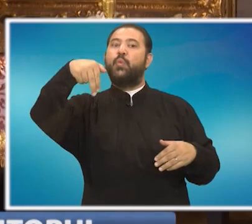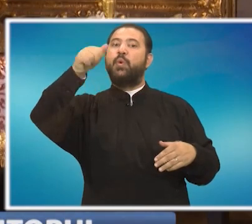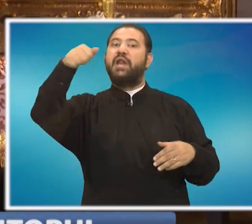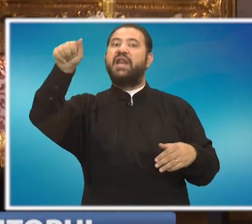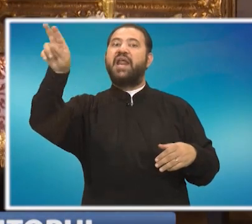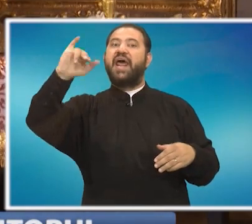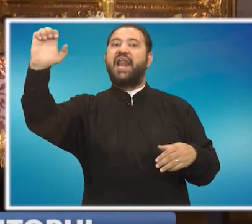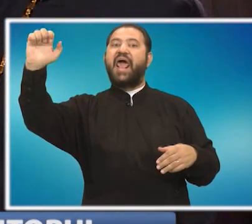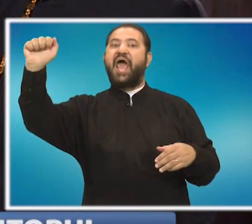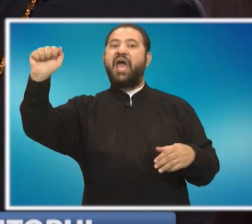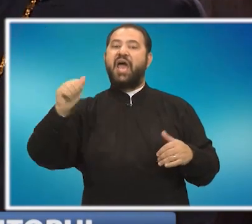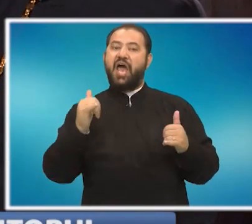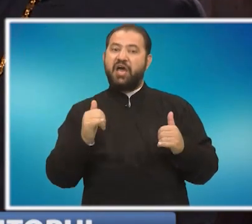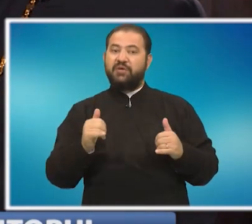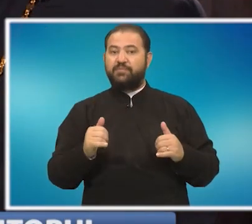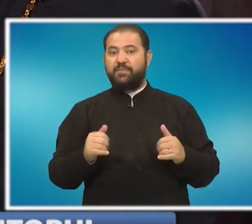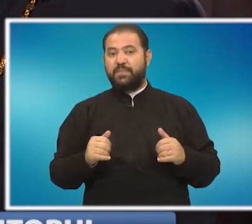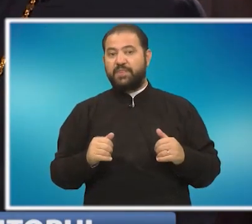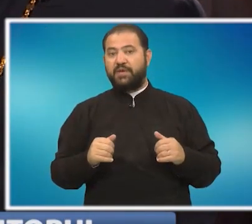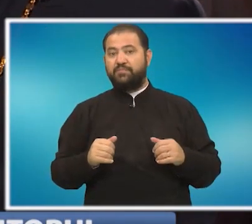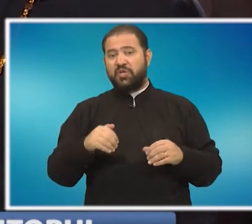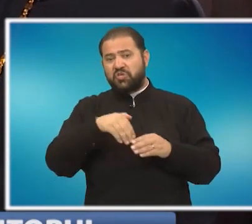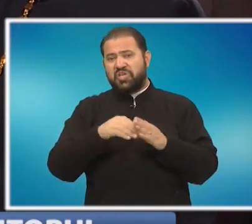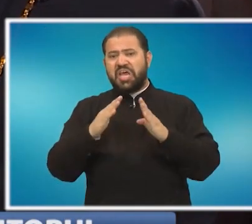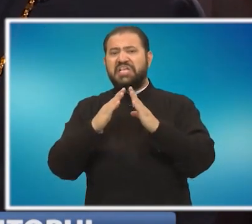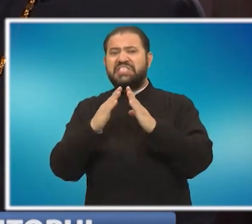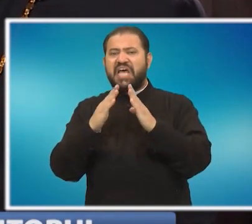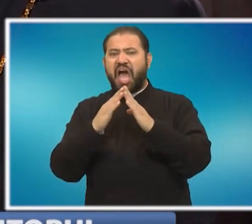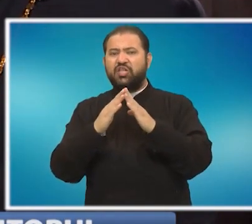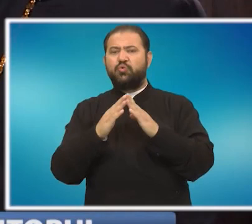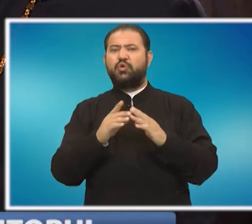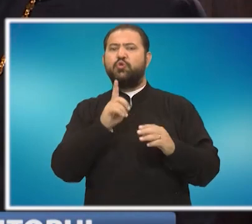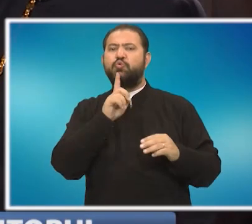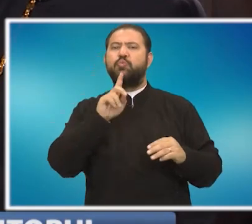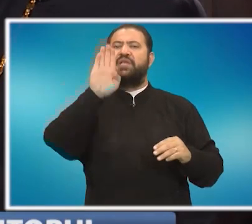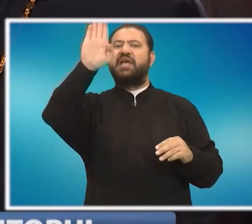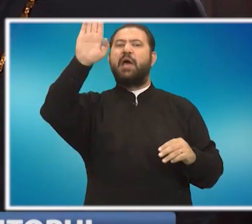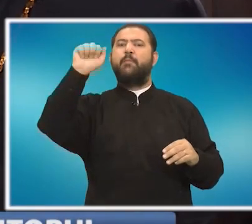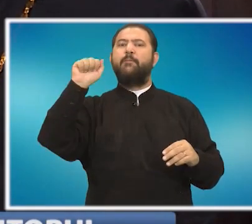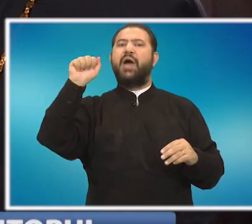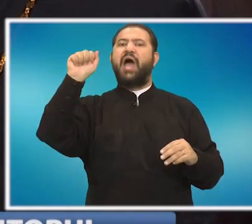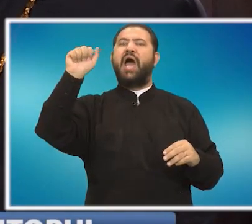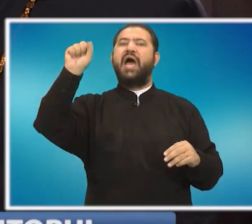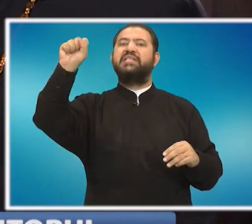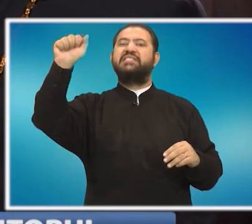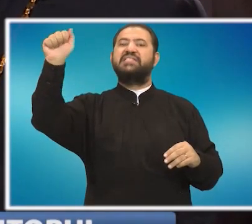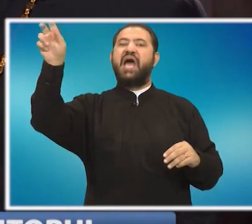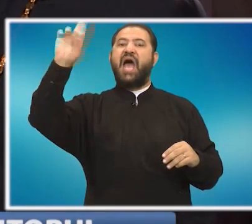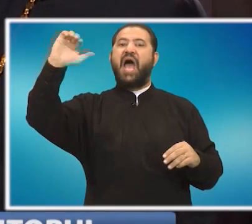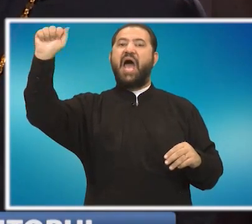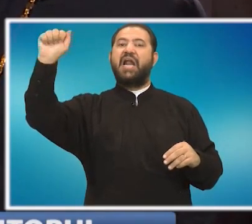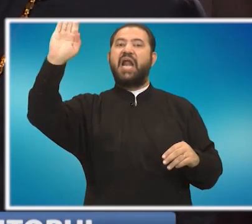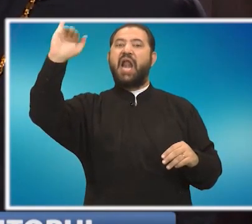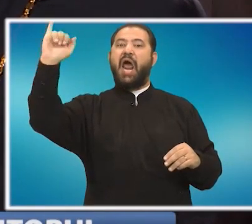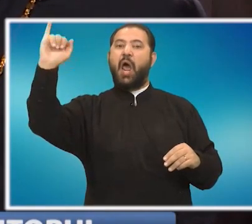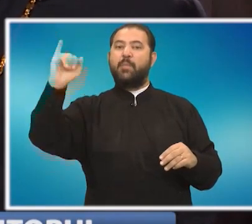Sfântul Dimitrie în sătucul Basarbovo de la sudul Dunării s-a